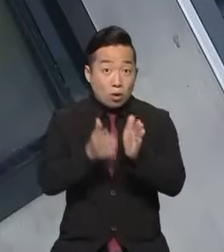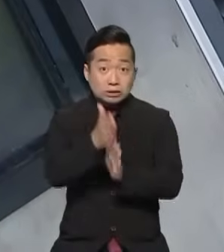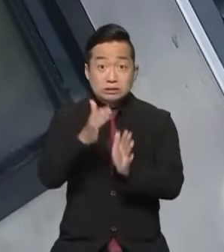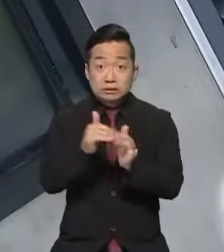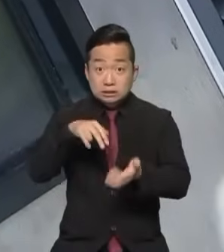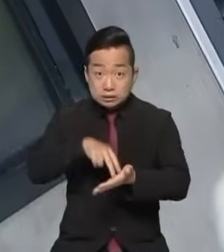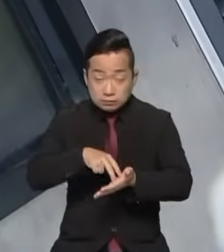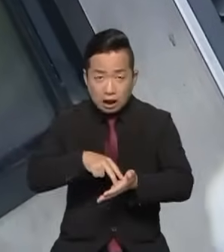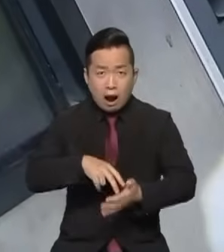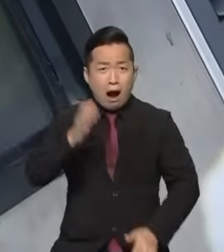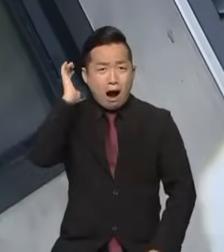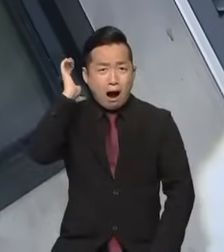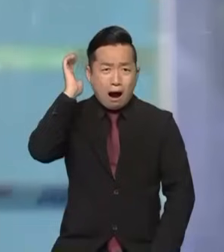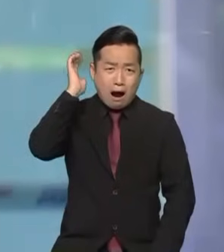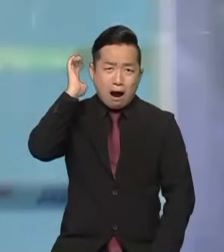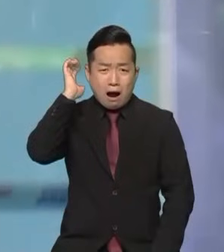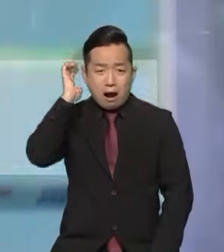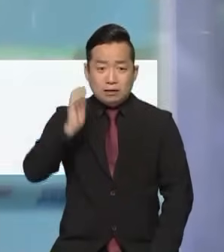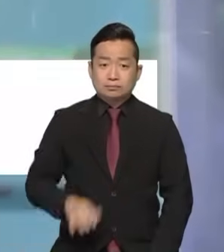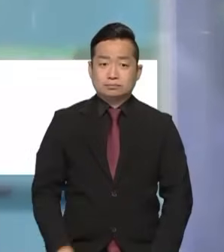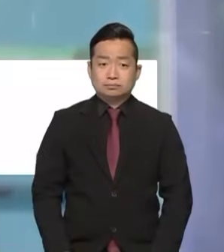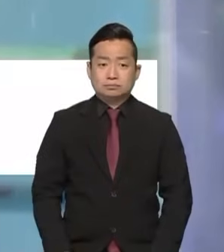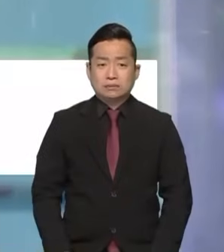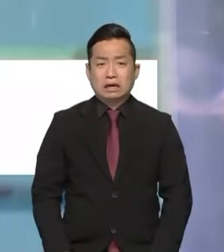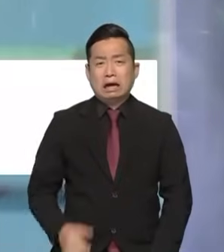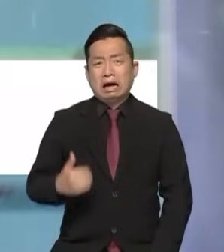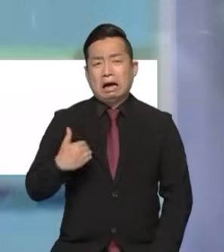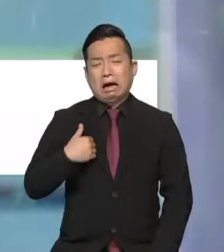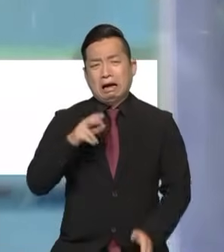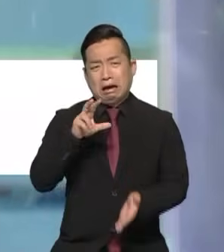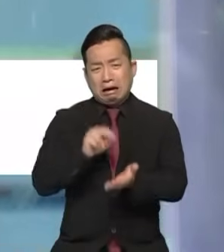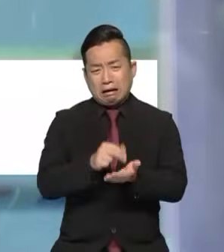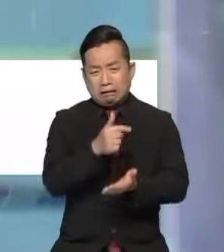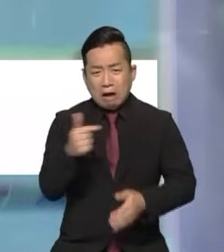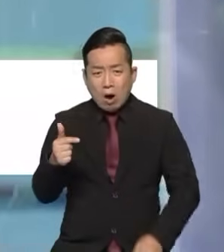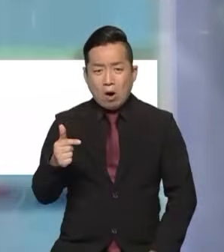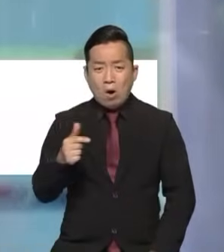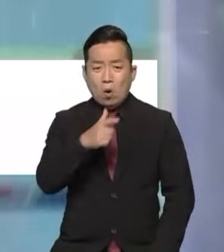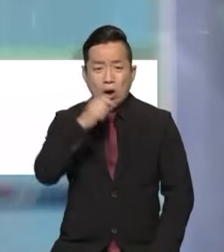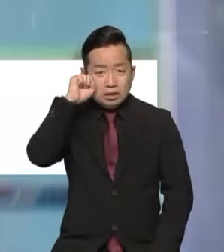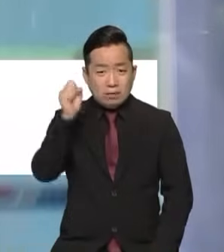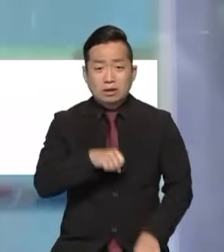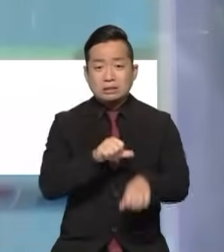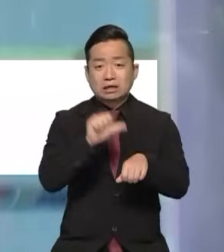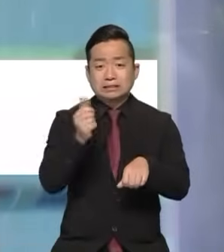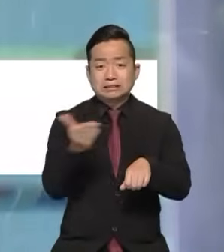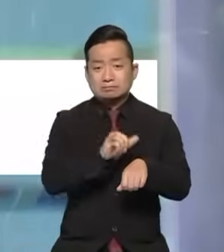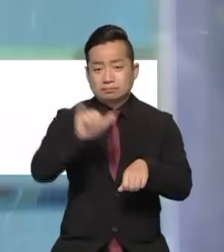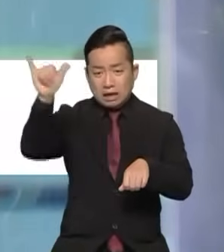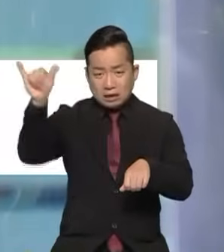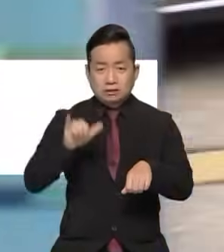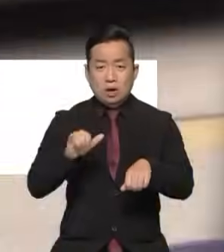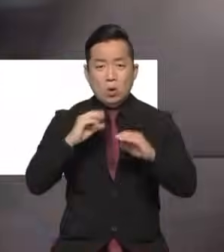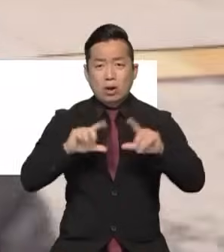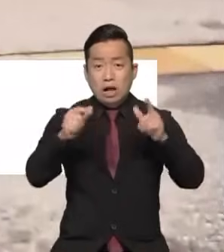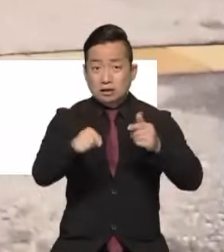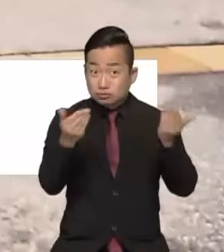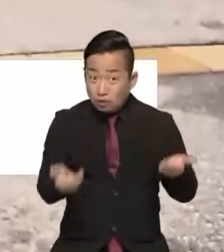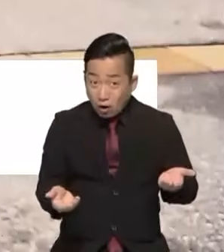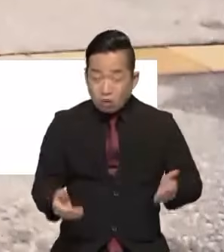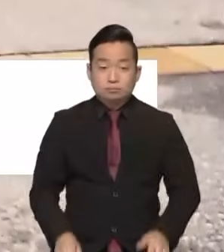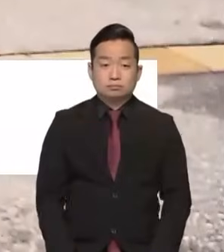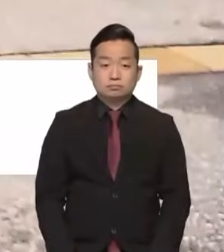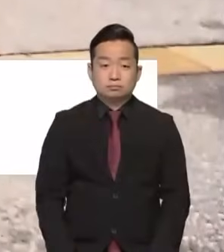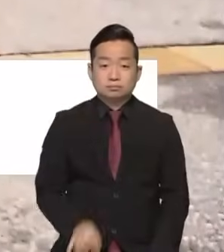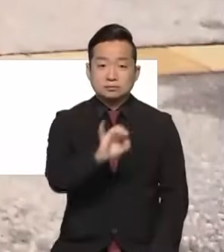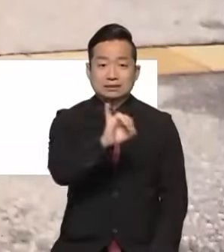발을 동동 굴러야 했습니다. 아유, 그래 다 월요일날 여기서 새로 5시 반에 나갔는데 토요일날은 누울죠.